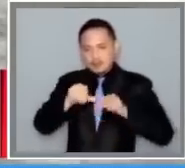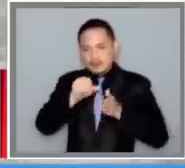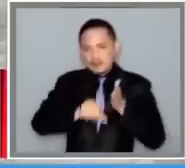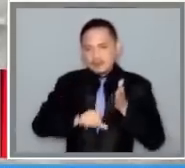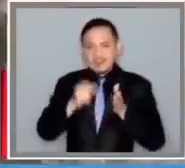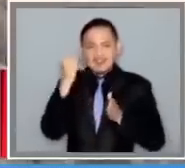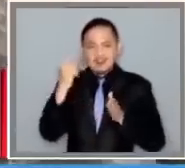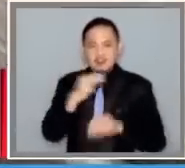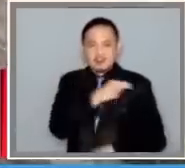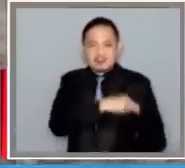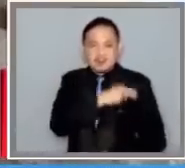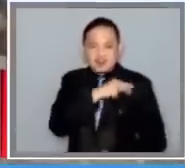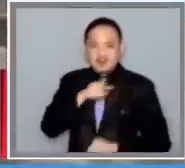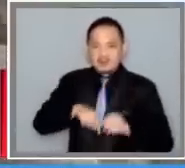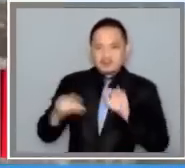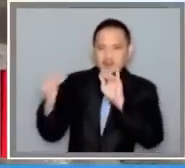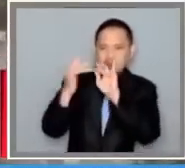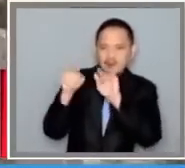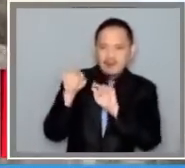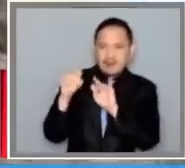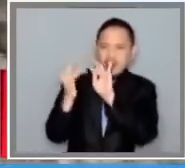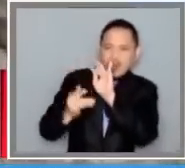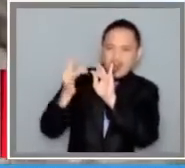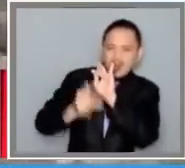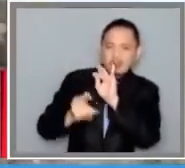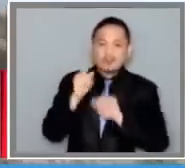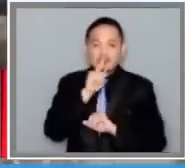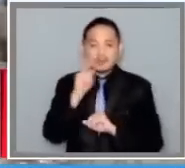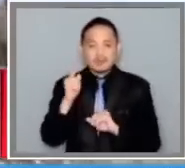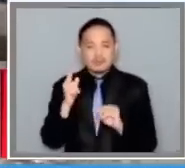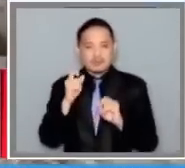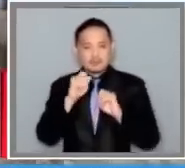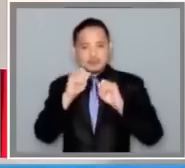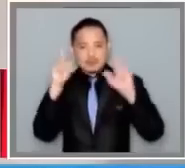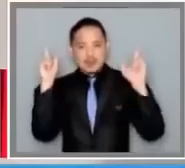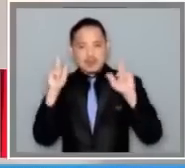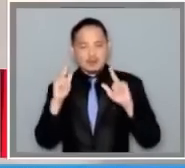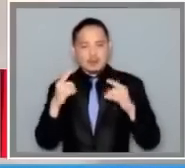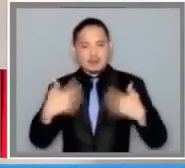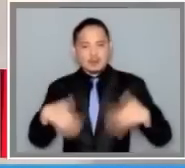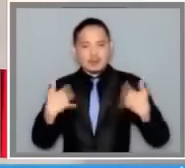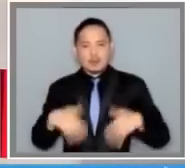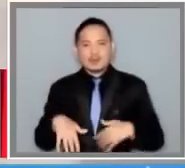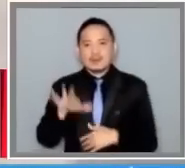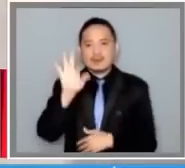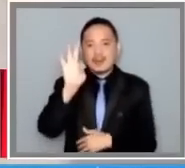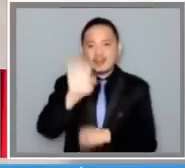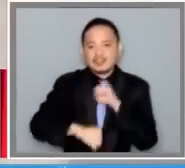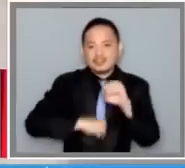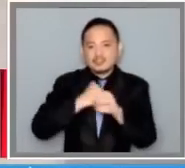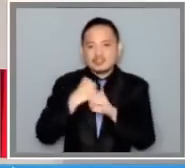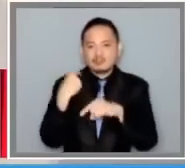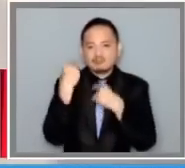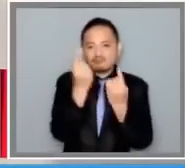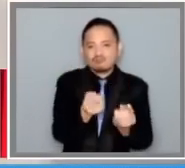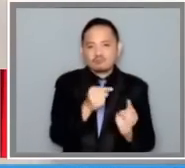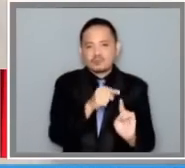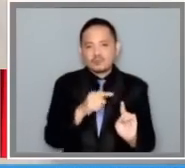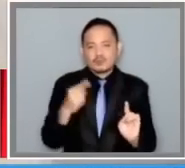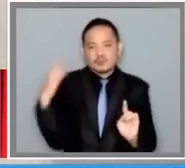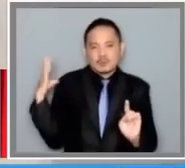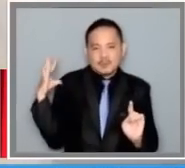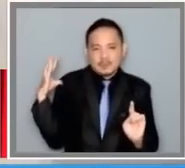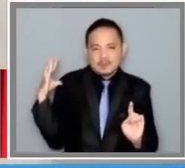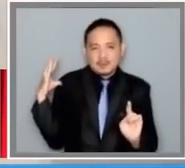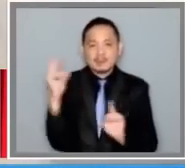ospital. Malaking sorpresa yon para sa pasyente na 9 taon nang naghihintay ng donor. Ang special sundo, itinuturing niya